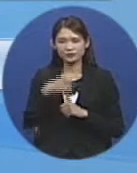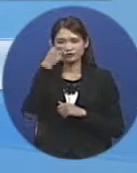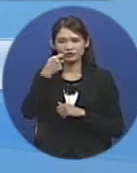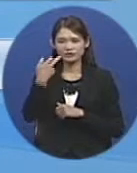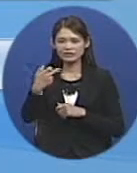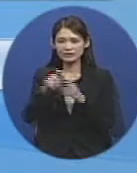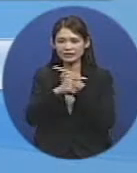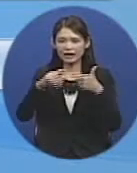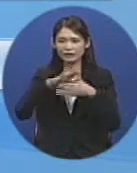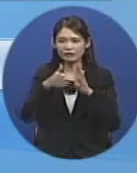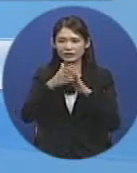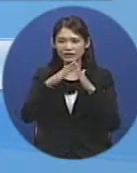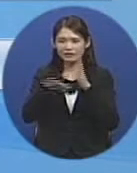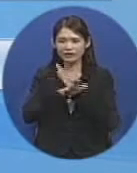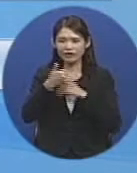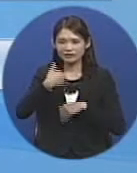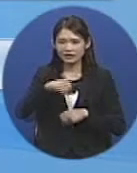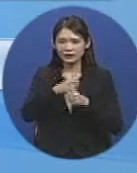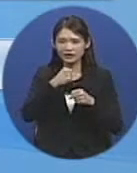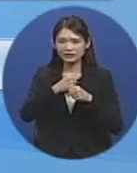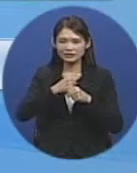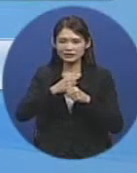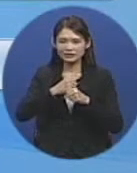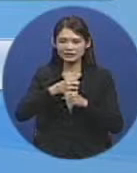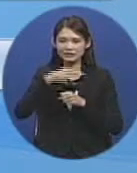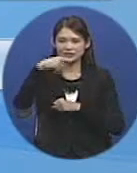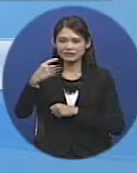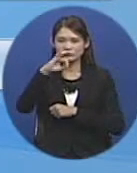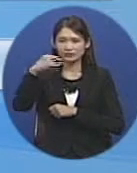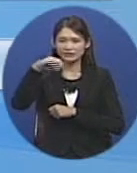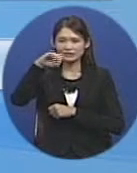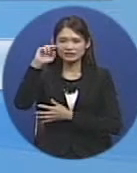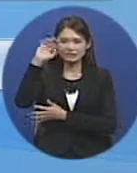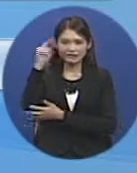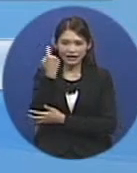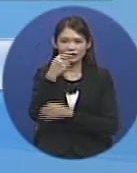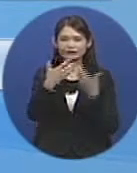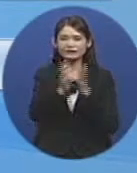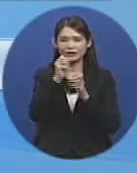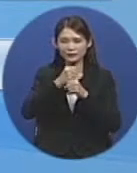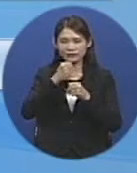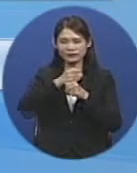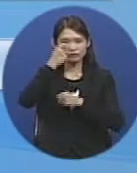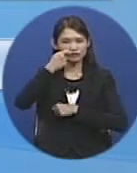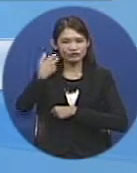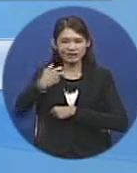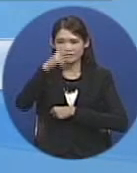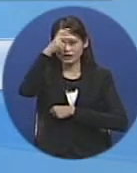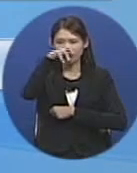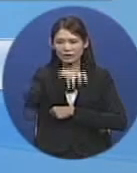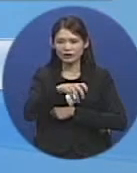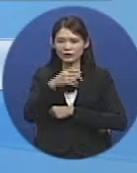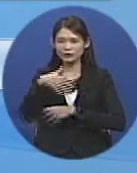울산에서 다문화 가정 자녀로 구성된 리틀 야구단 스윙스가 창단됐습니다. 울산 남부경찰서와